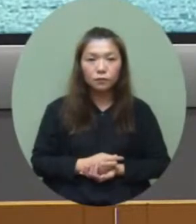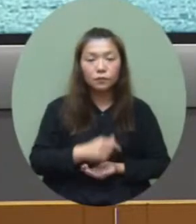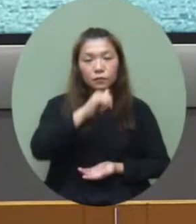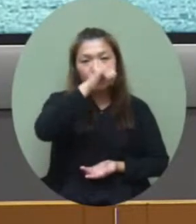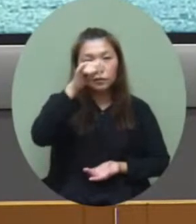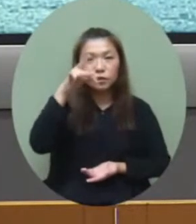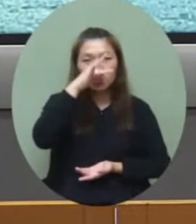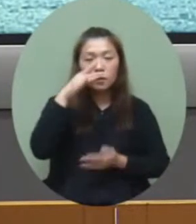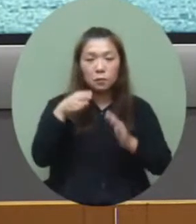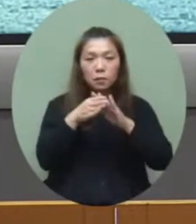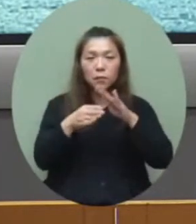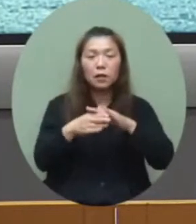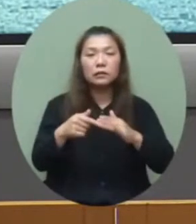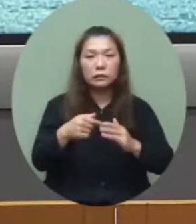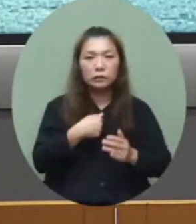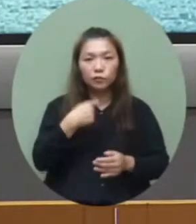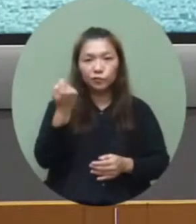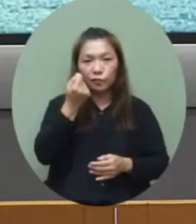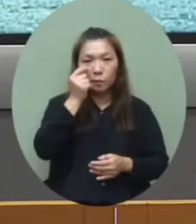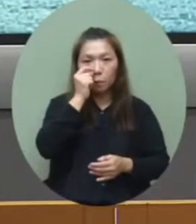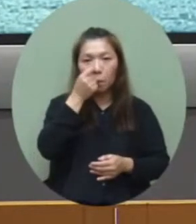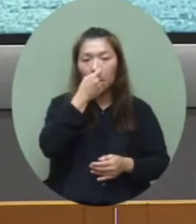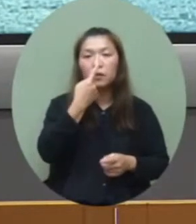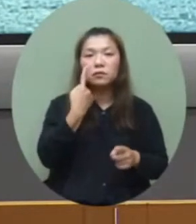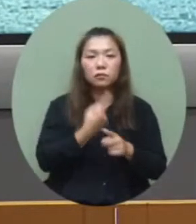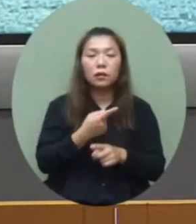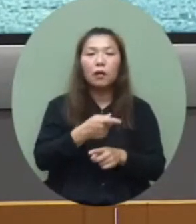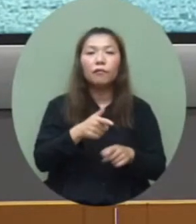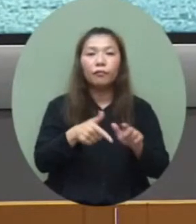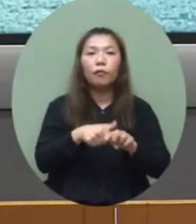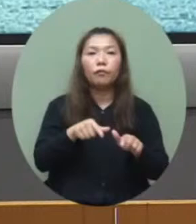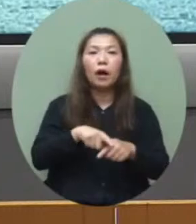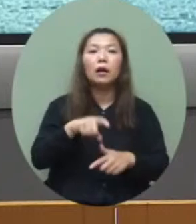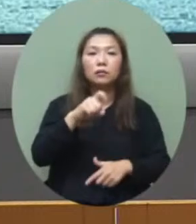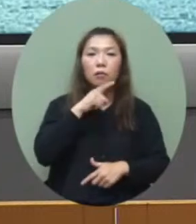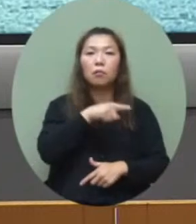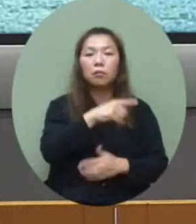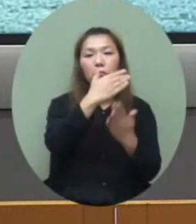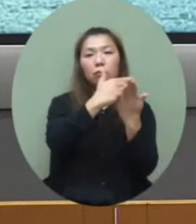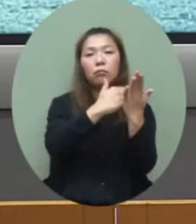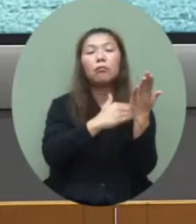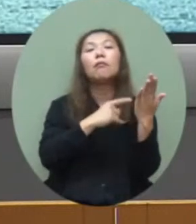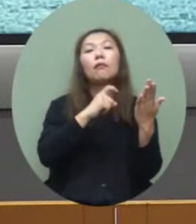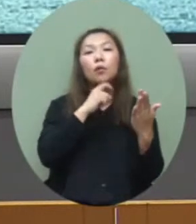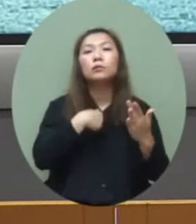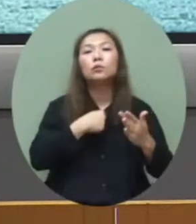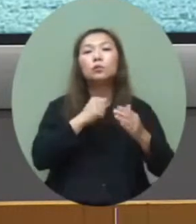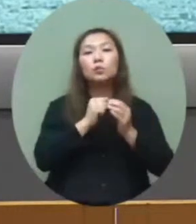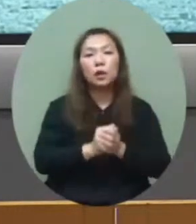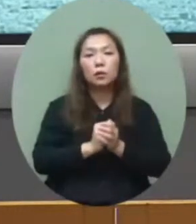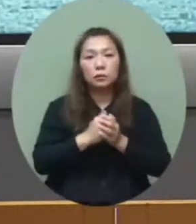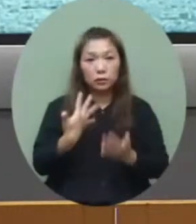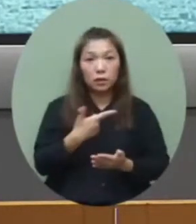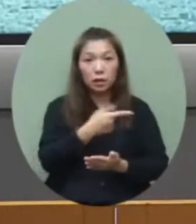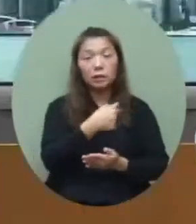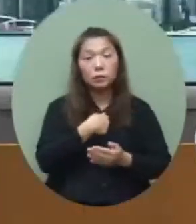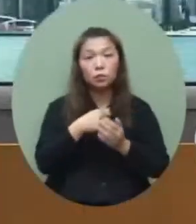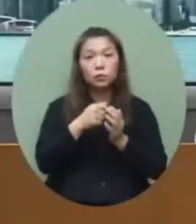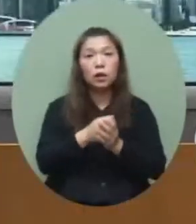And I understand these measures will be maintained in the meantime. 下一